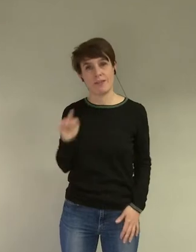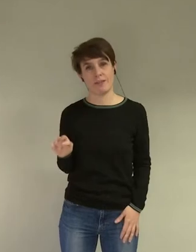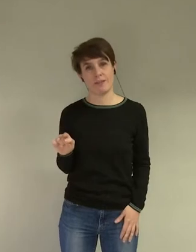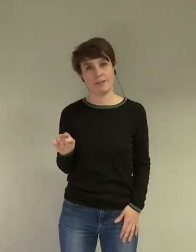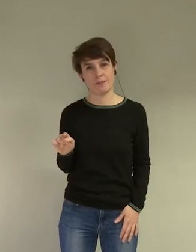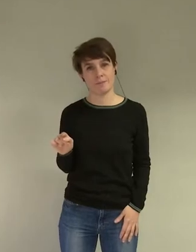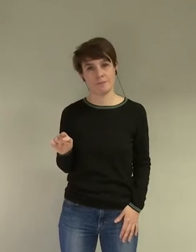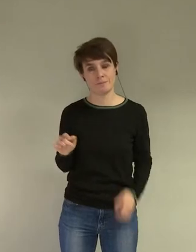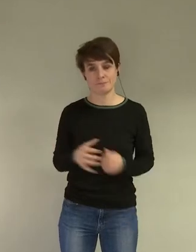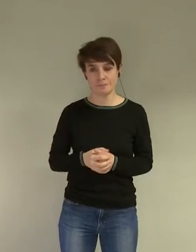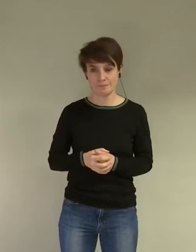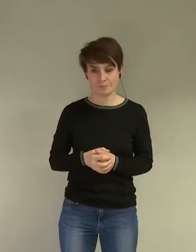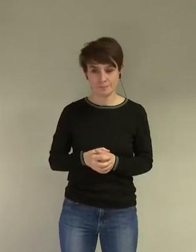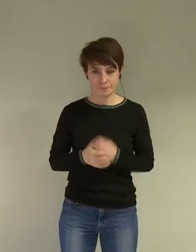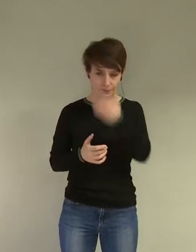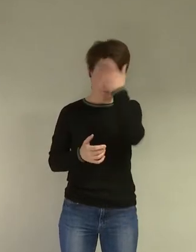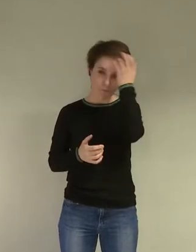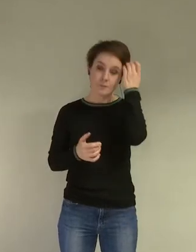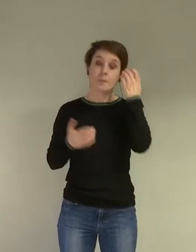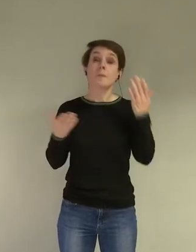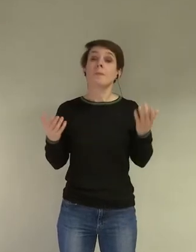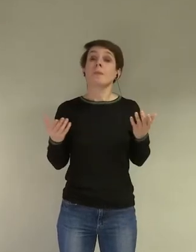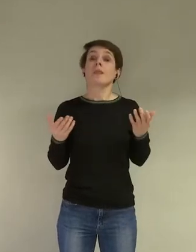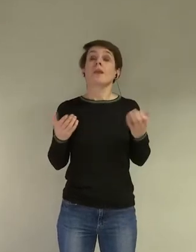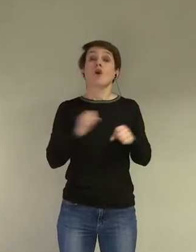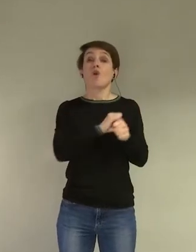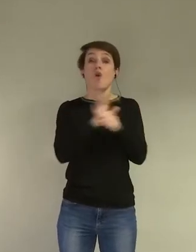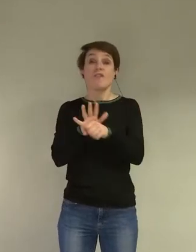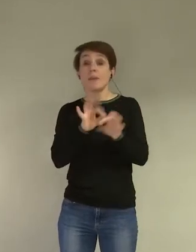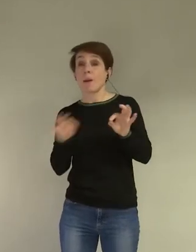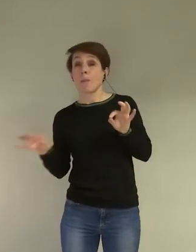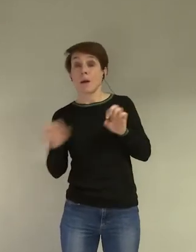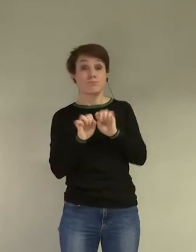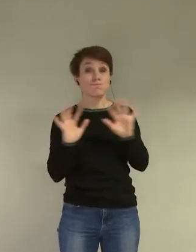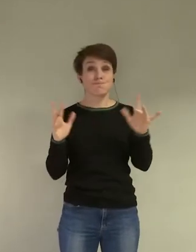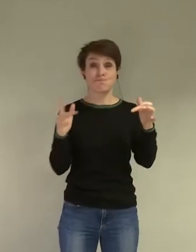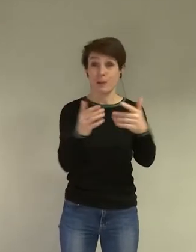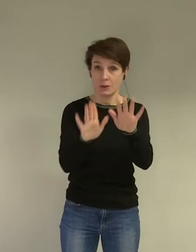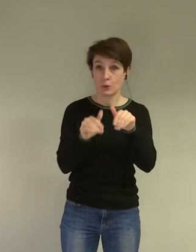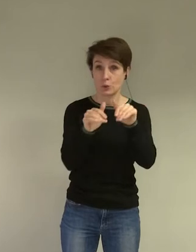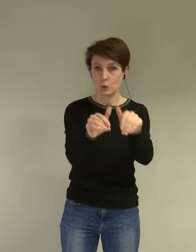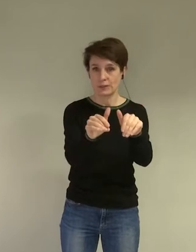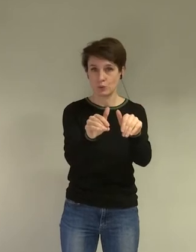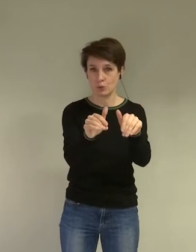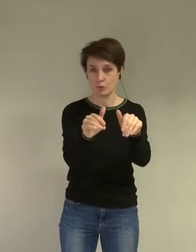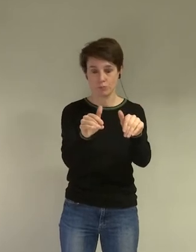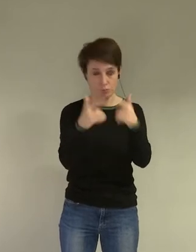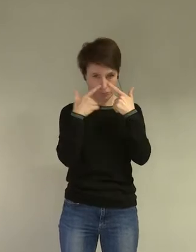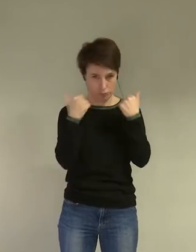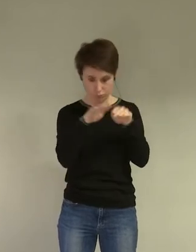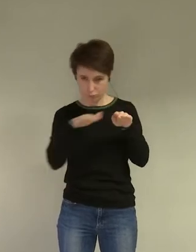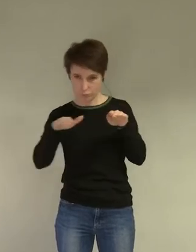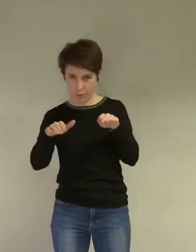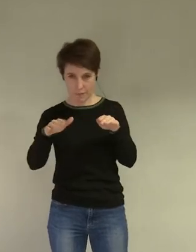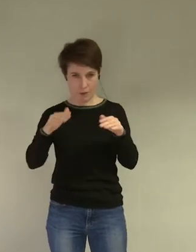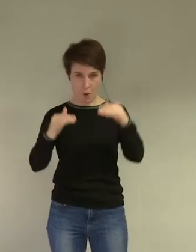alors que la pandémie de qu'ovide se prolonge nous faisons déjà face à une réplique sans précédent d'inégalités sociales à une épidémie